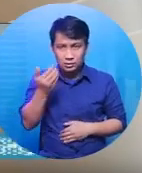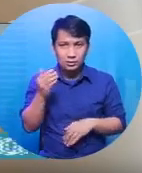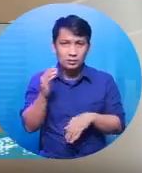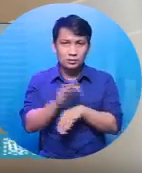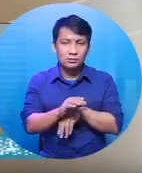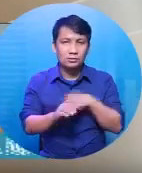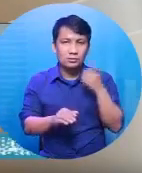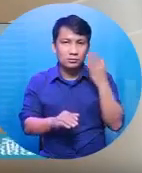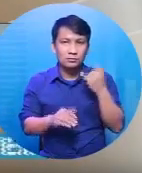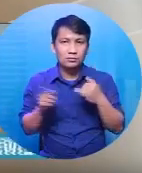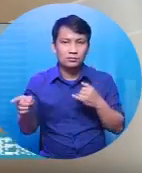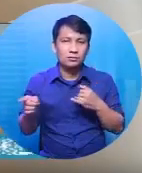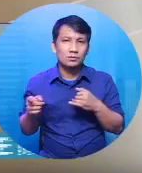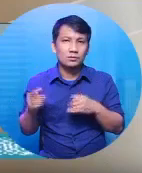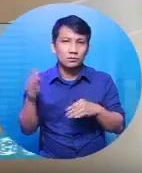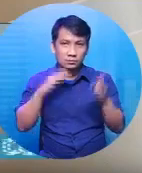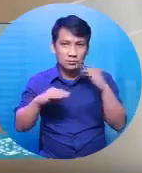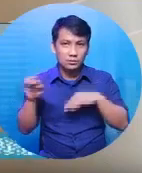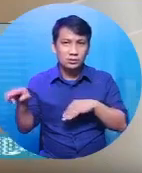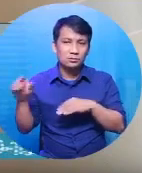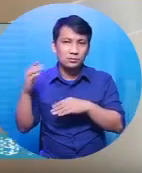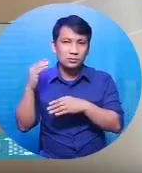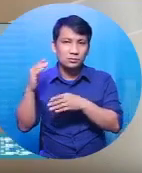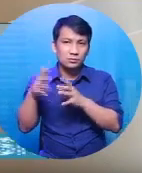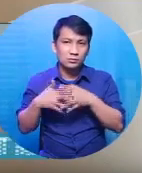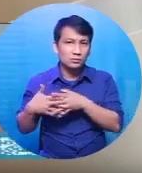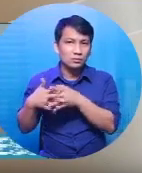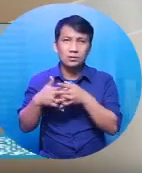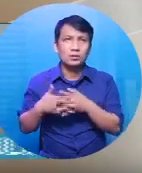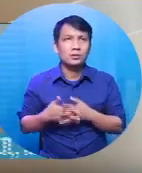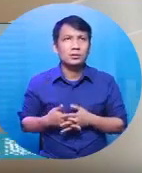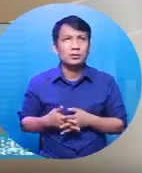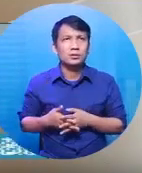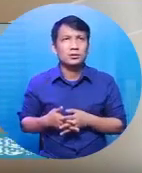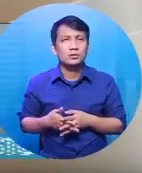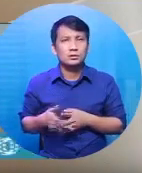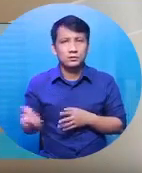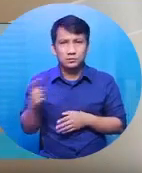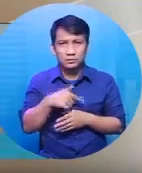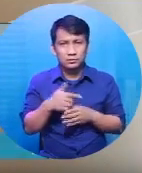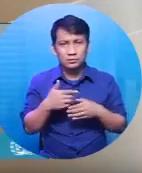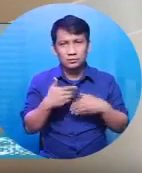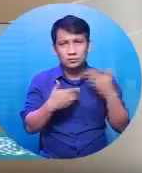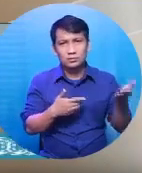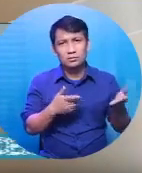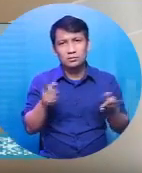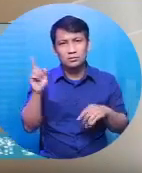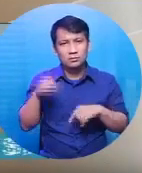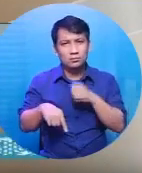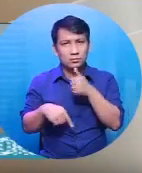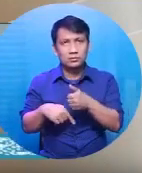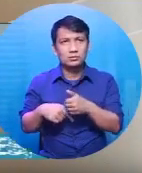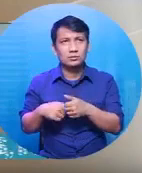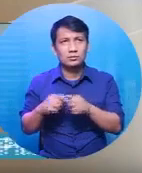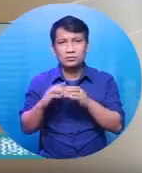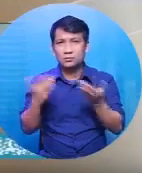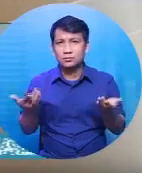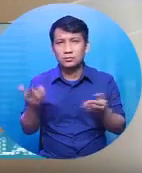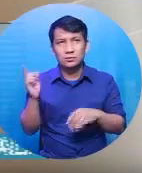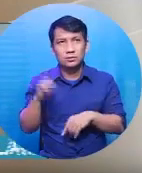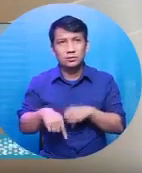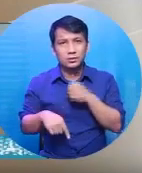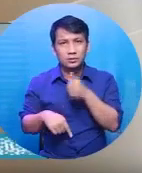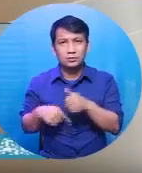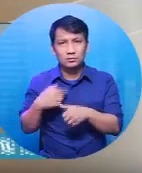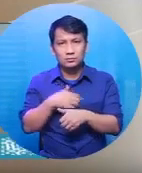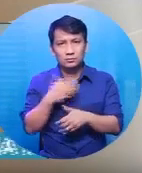nyo na dahil alam ko naman po, may problema doon sa Amerika. Tayo po yung makikiusap lang sa kanya. Pero kung ayaw niya po, wala tayong magagawa at wala namang